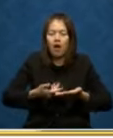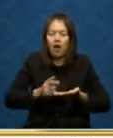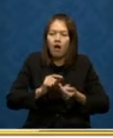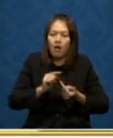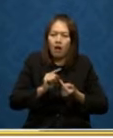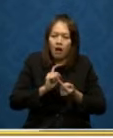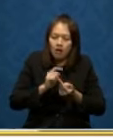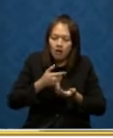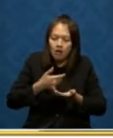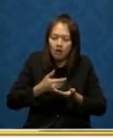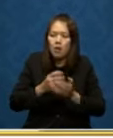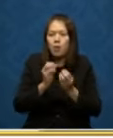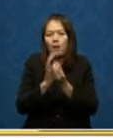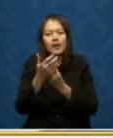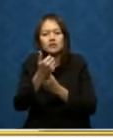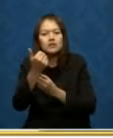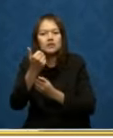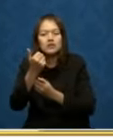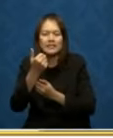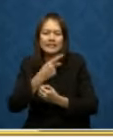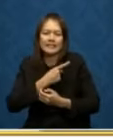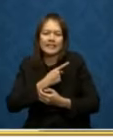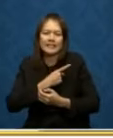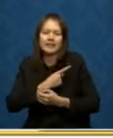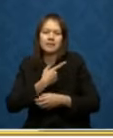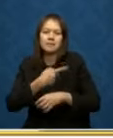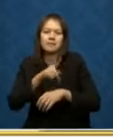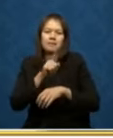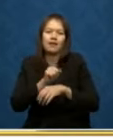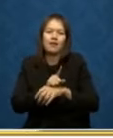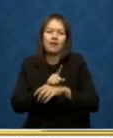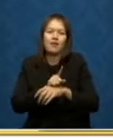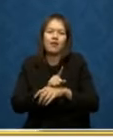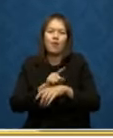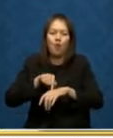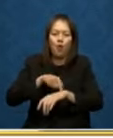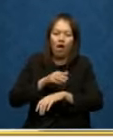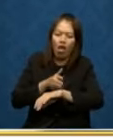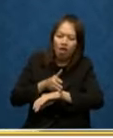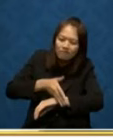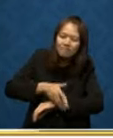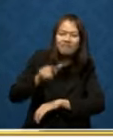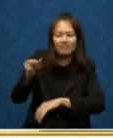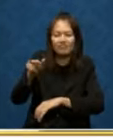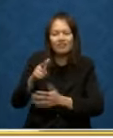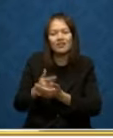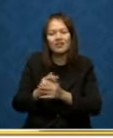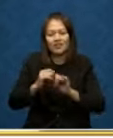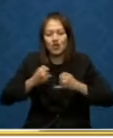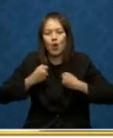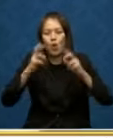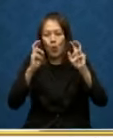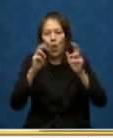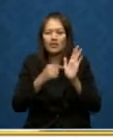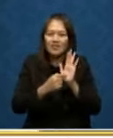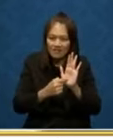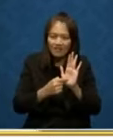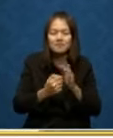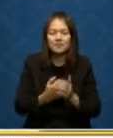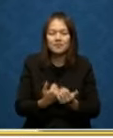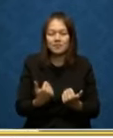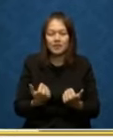พูดพืชผลไม้อื่นก็เกรงใจท่านประธานแล้วก็จะไปกินเวลาของเพื่อนที่เขาเป็นเจ้าของยุติและเป็นผู้เสนอ